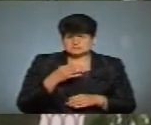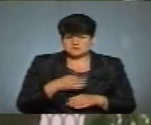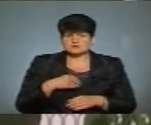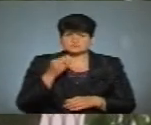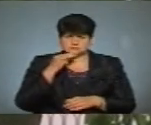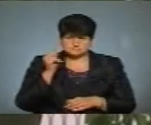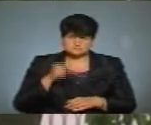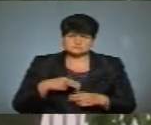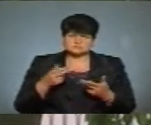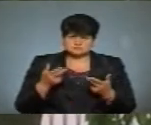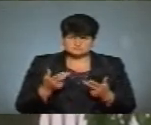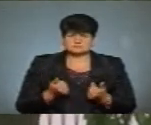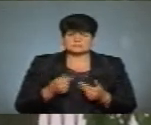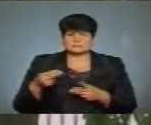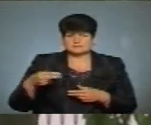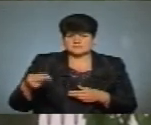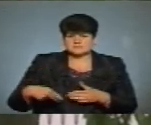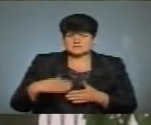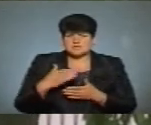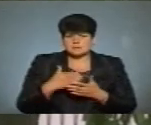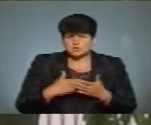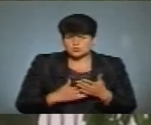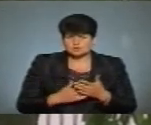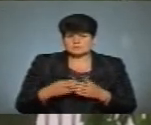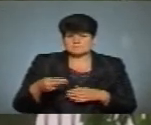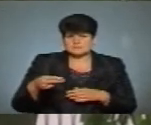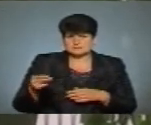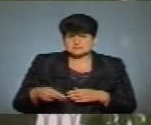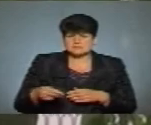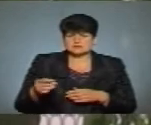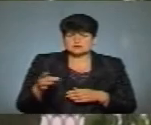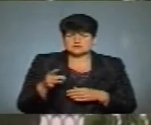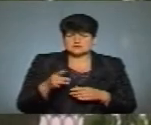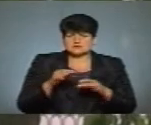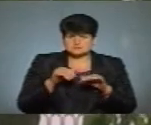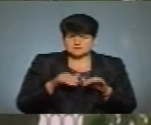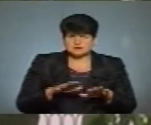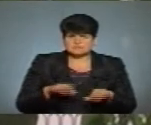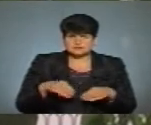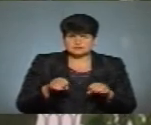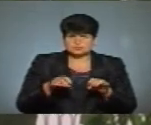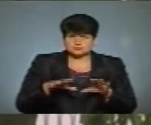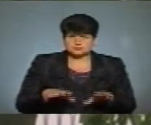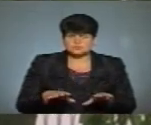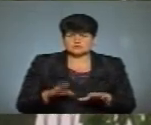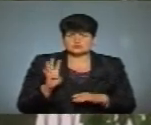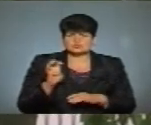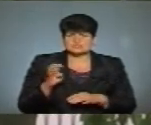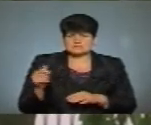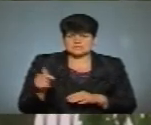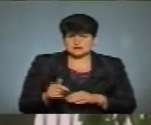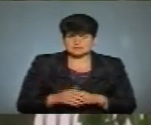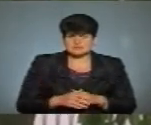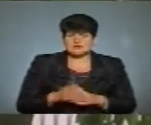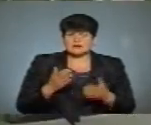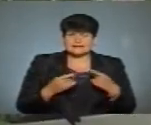та підписала всі протоколи і підписала в розгляд справи, тобто винесено постанову на суму у 400 гривень.